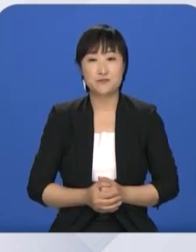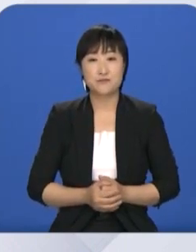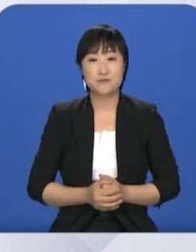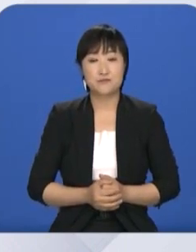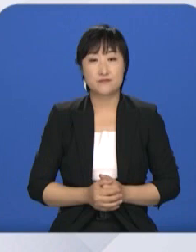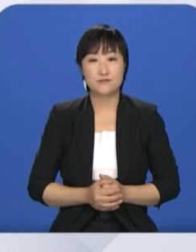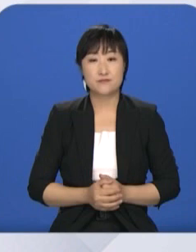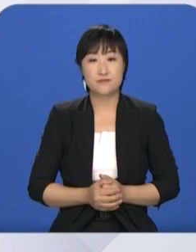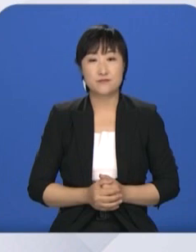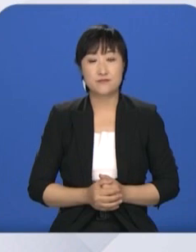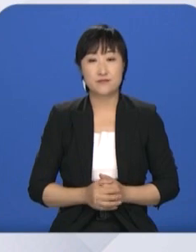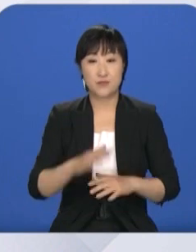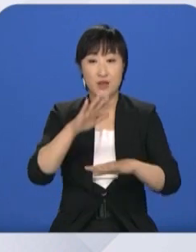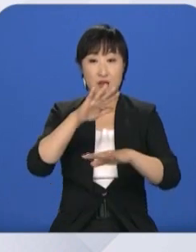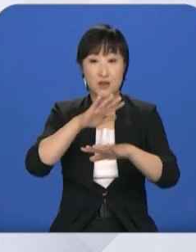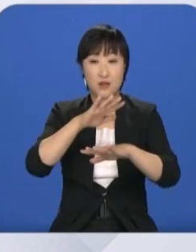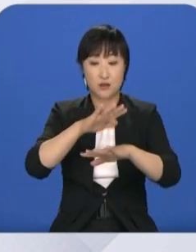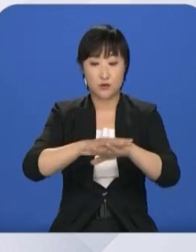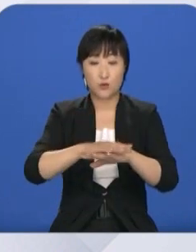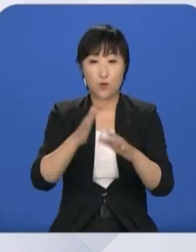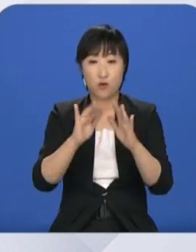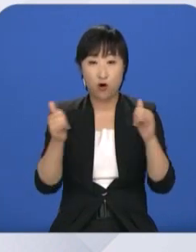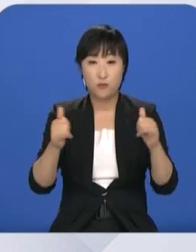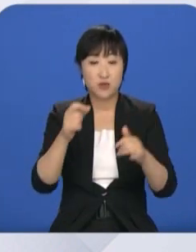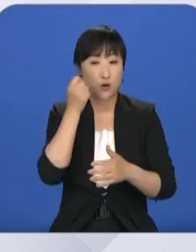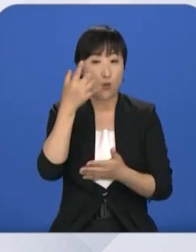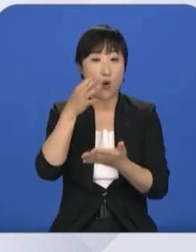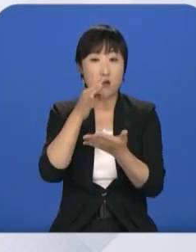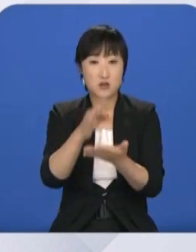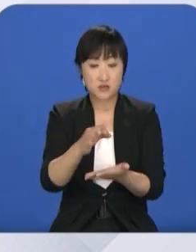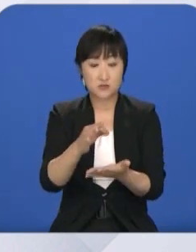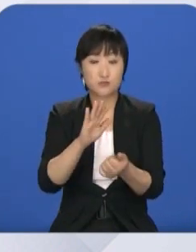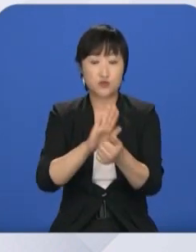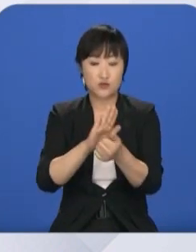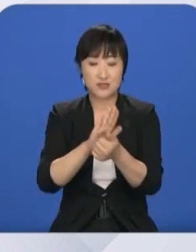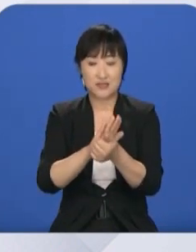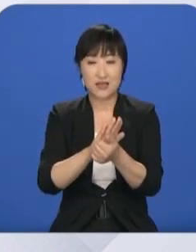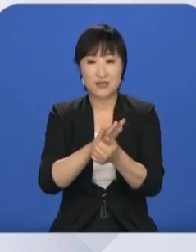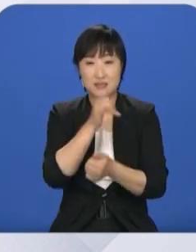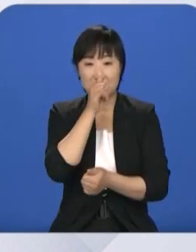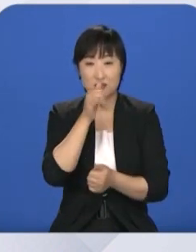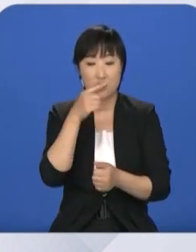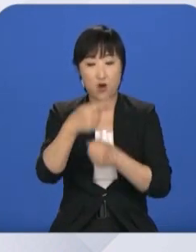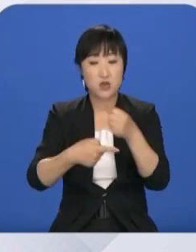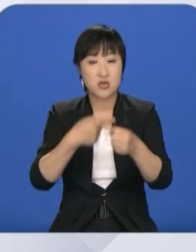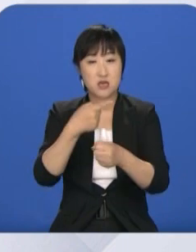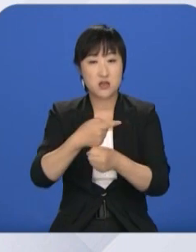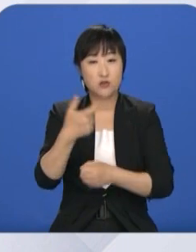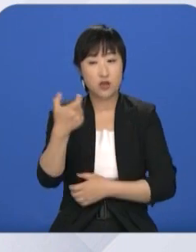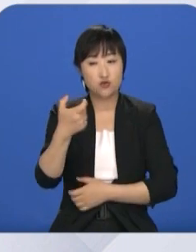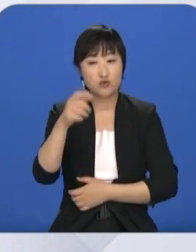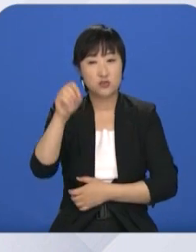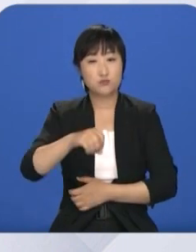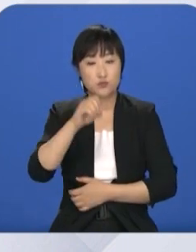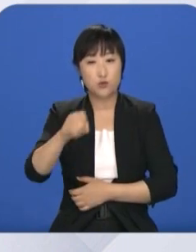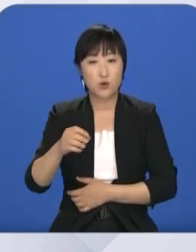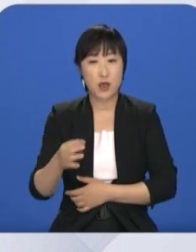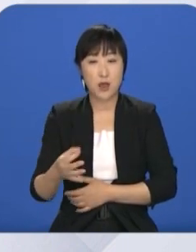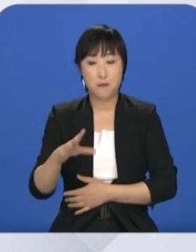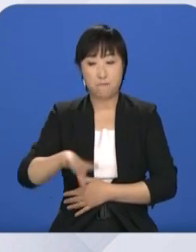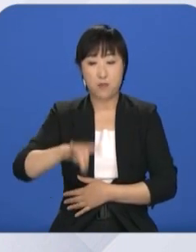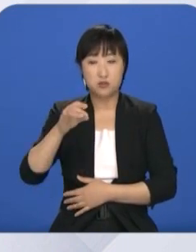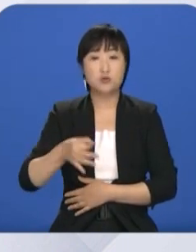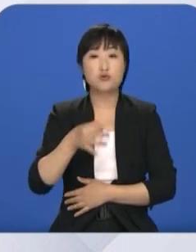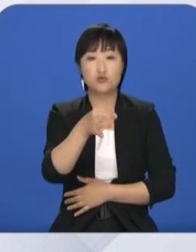되겠습니다. 그 농업인 월급제 및 기본소득 추진에 있어서 연소득의 60%를